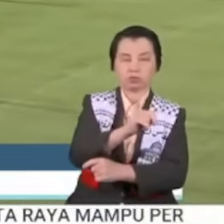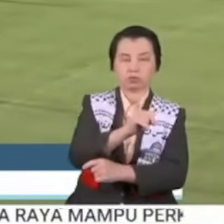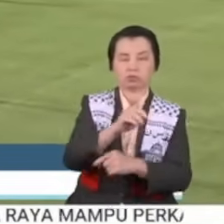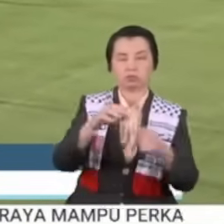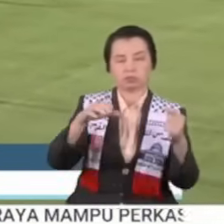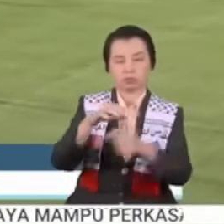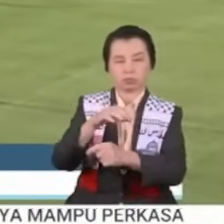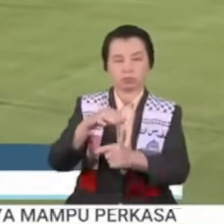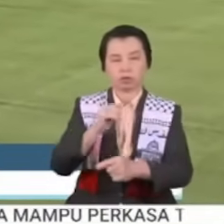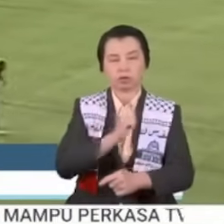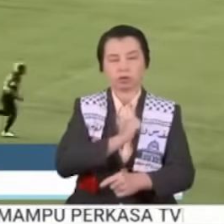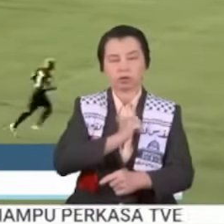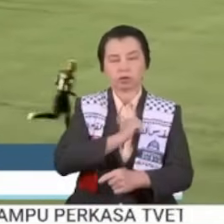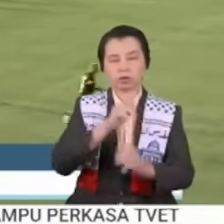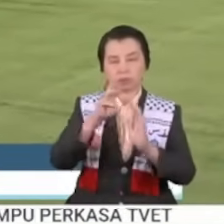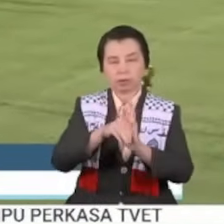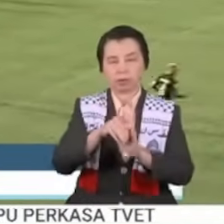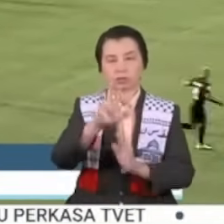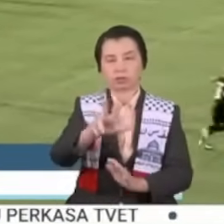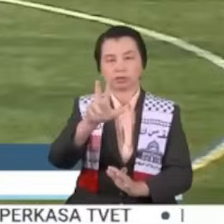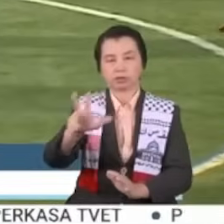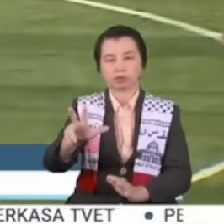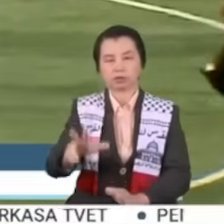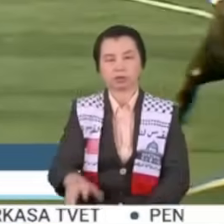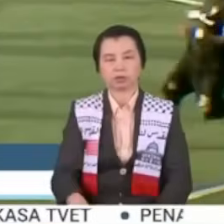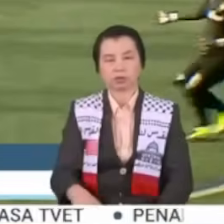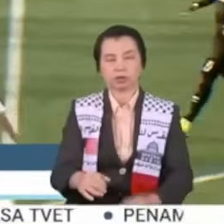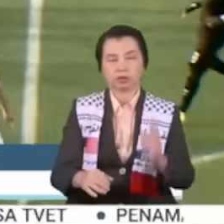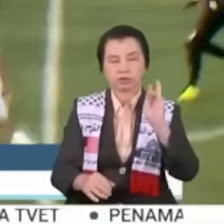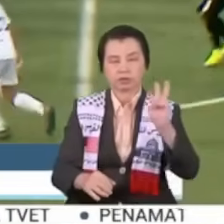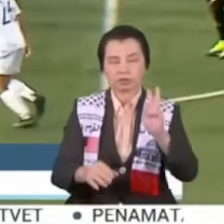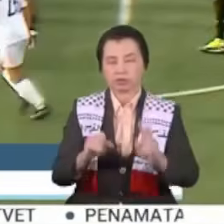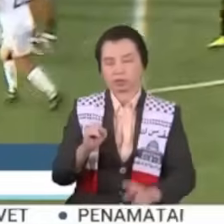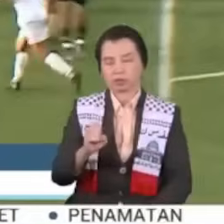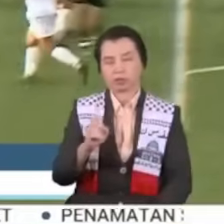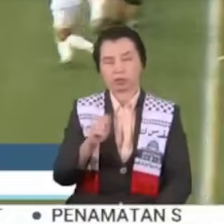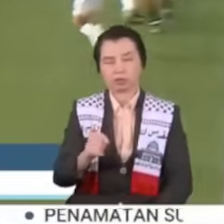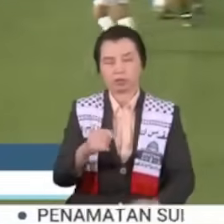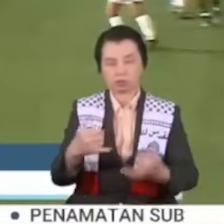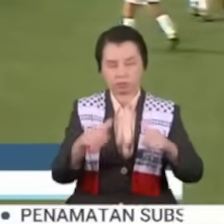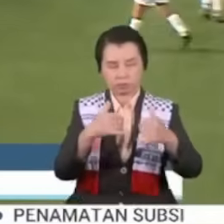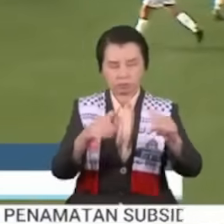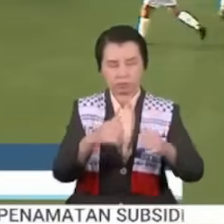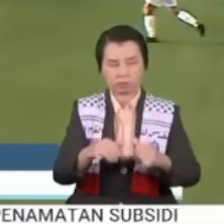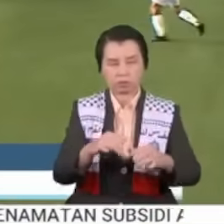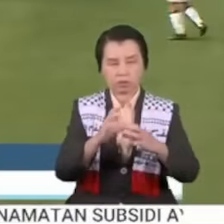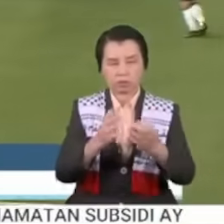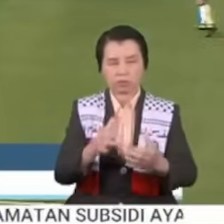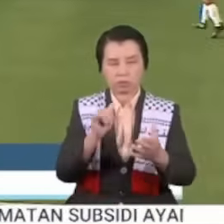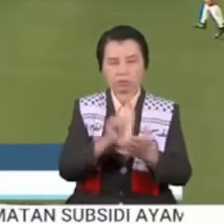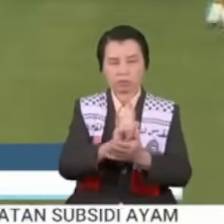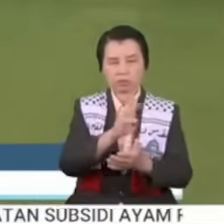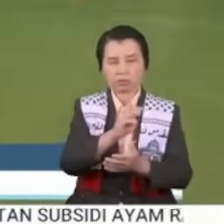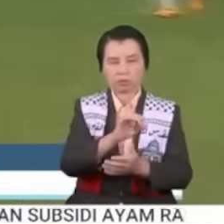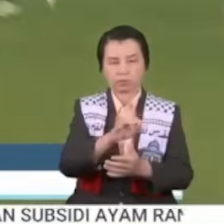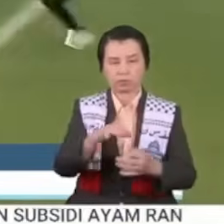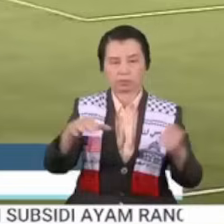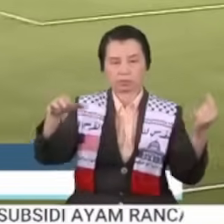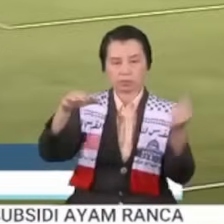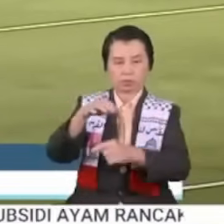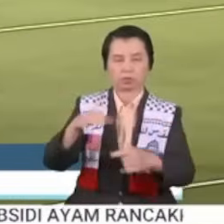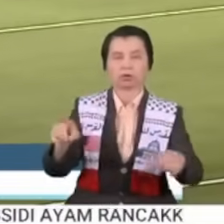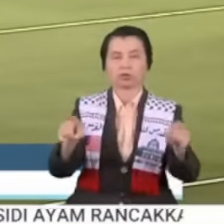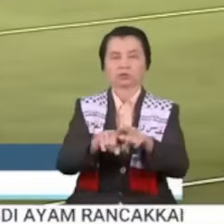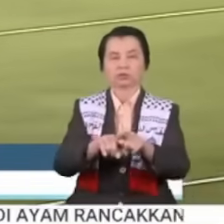bola ke gawang sendiri minit ke-33 di babak kedua gerakan linchah norde meleretkan bola ke Ivan Mahmud menghasilkan gol